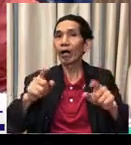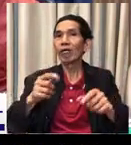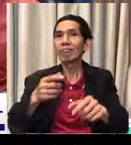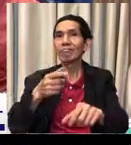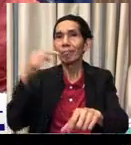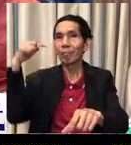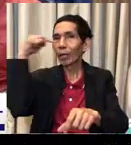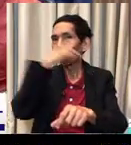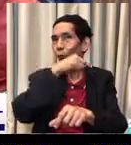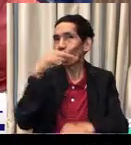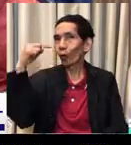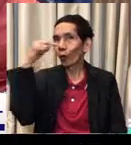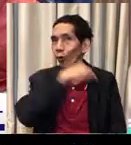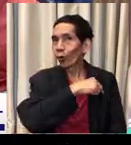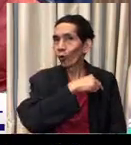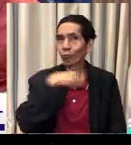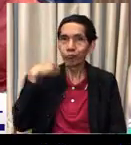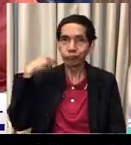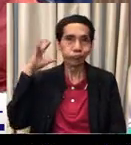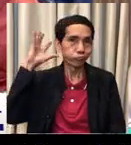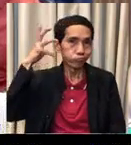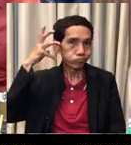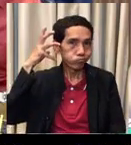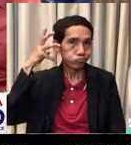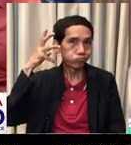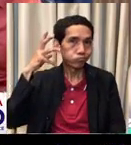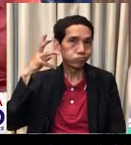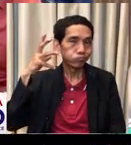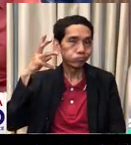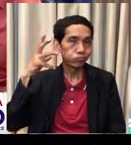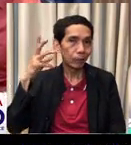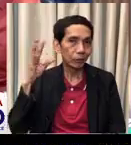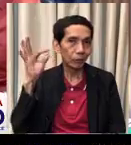panggogoyo, panluloko,